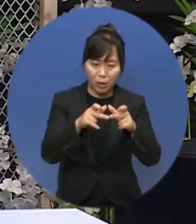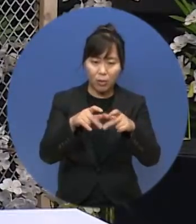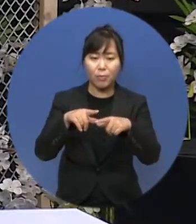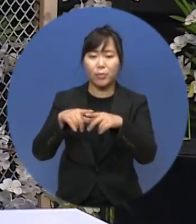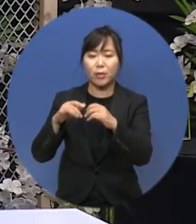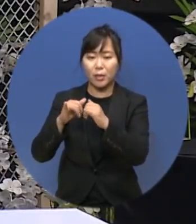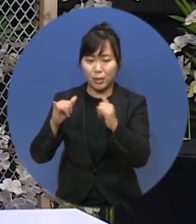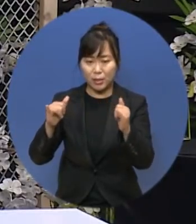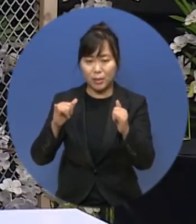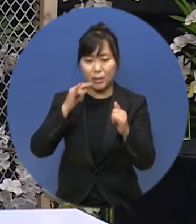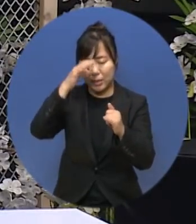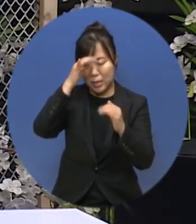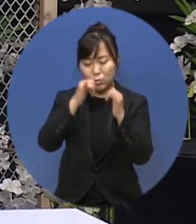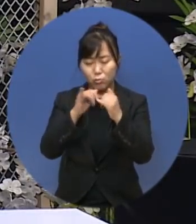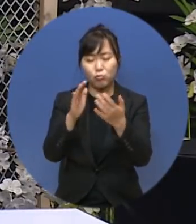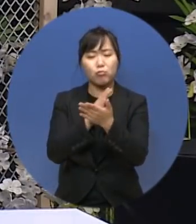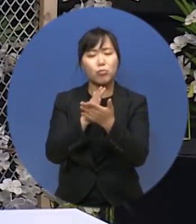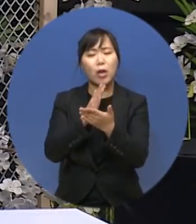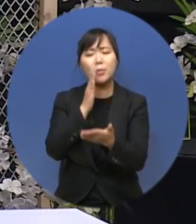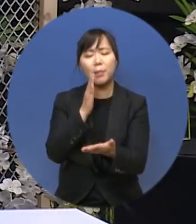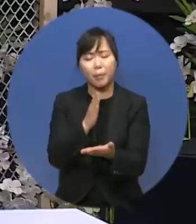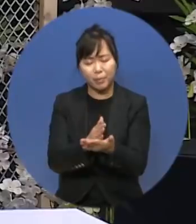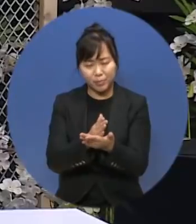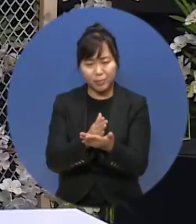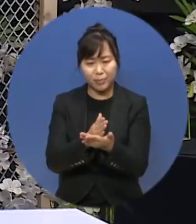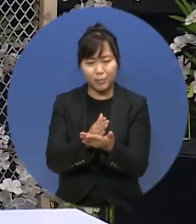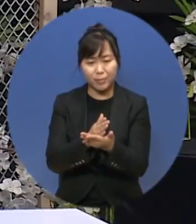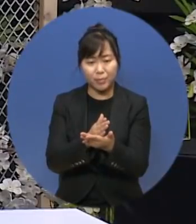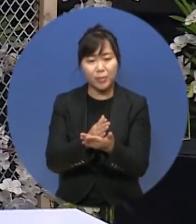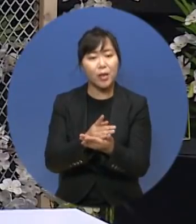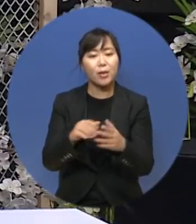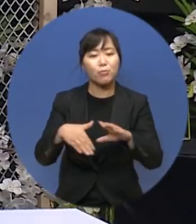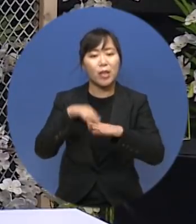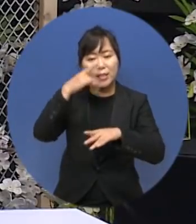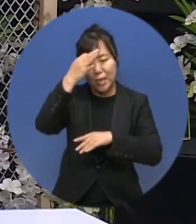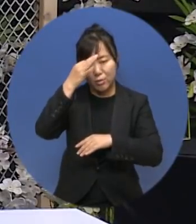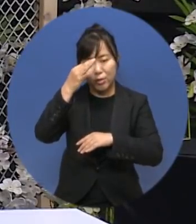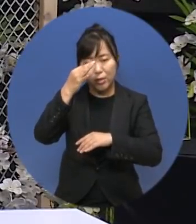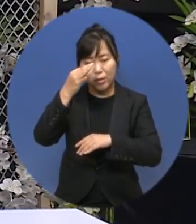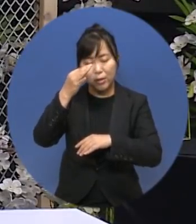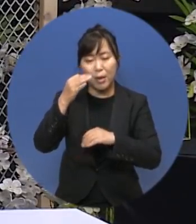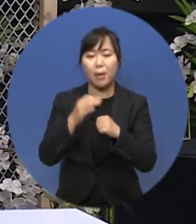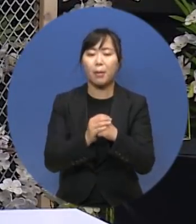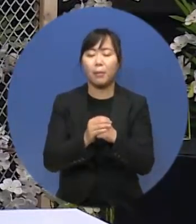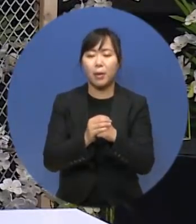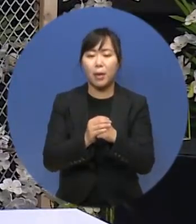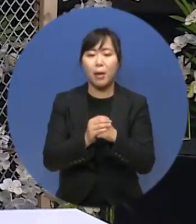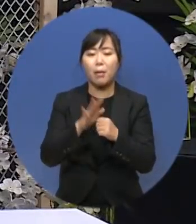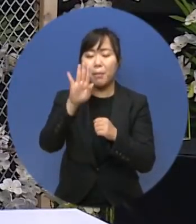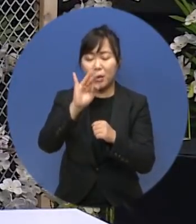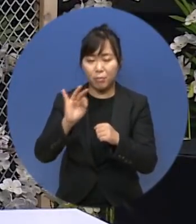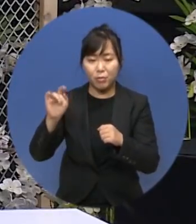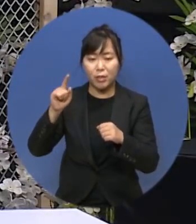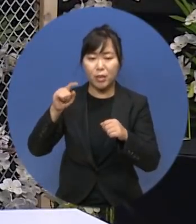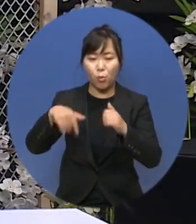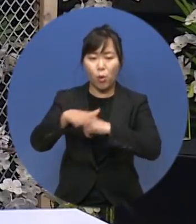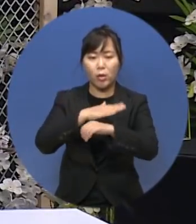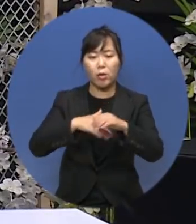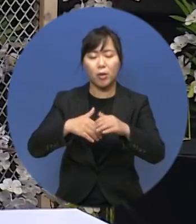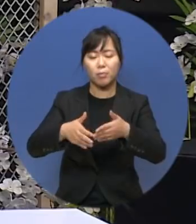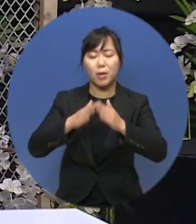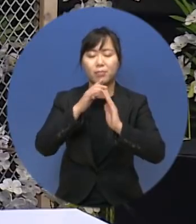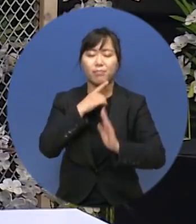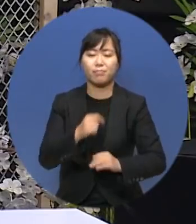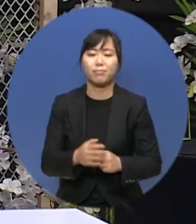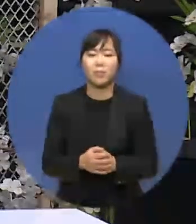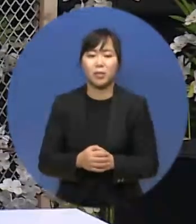장애인과 비장애 예술인을 구분하지 않는 문화예술의 배리어 프리 환경이 조성되었으면 좋겠습니다.